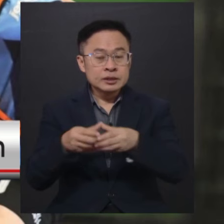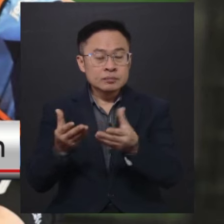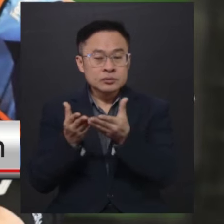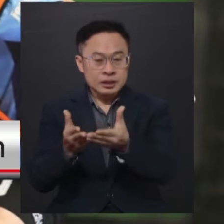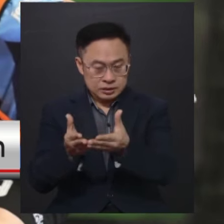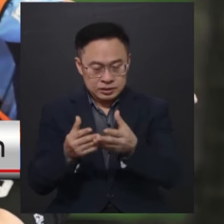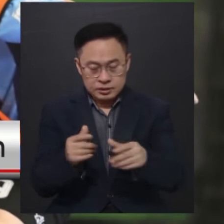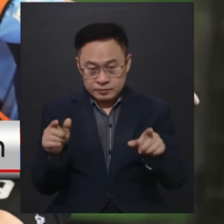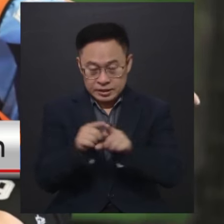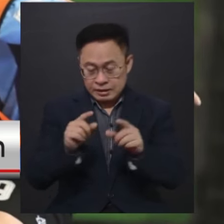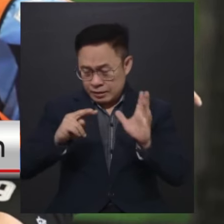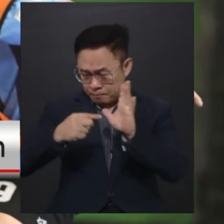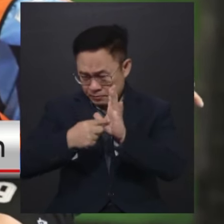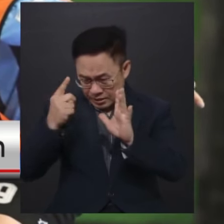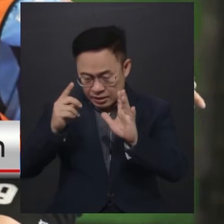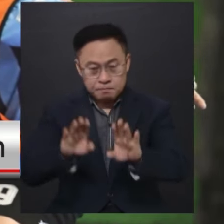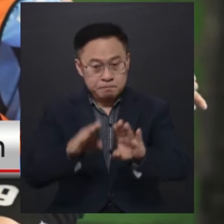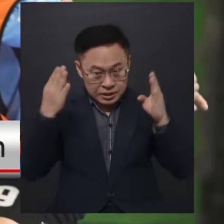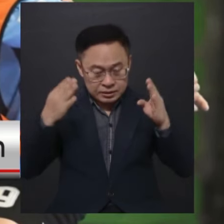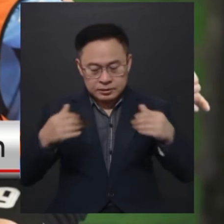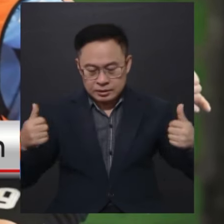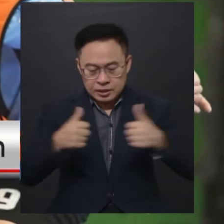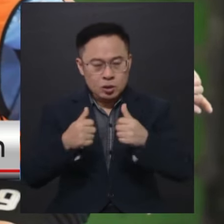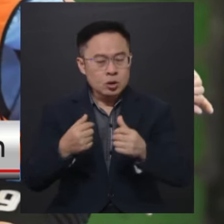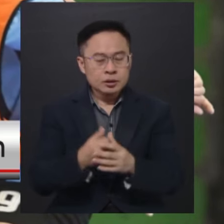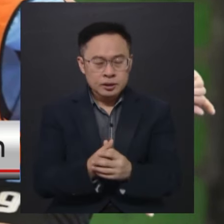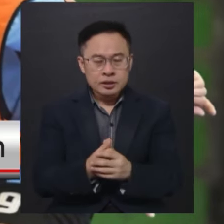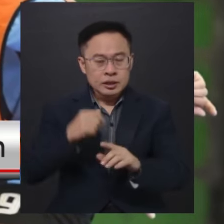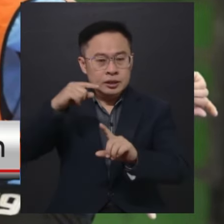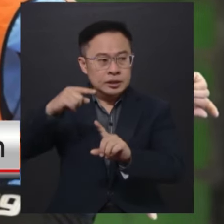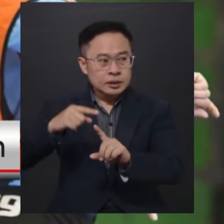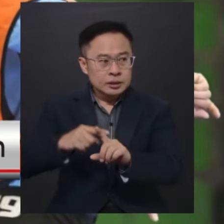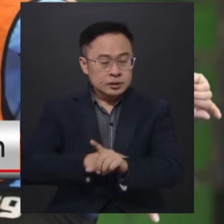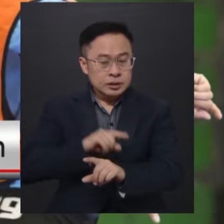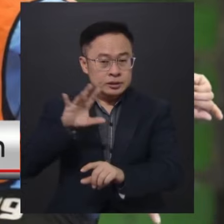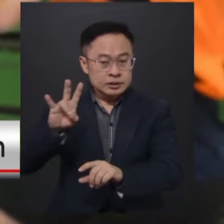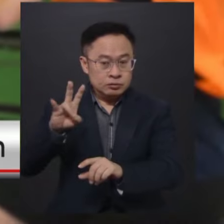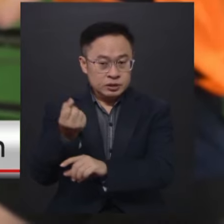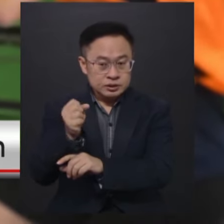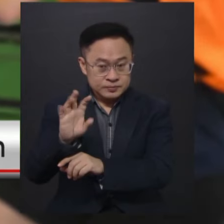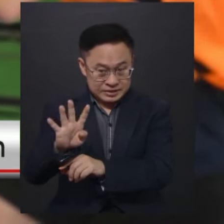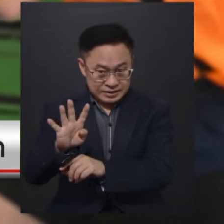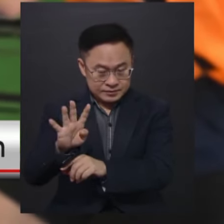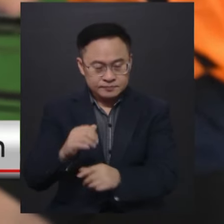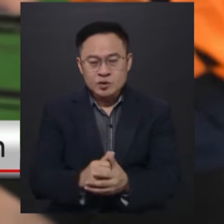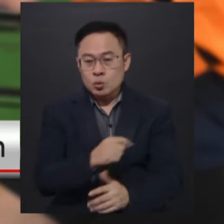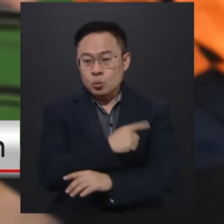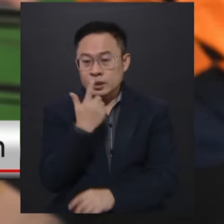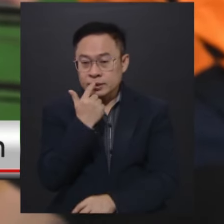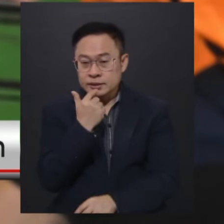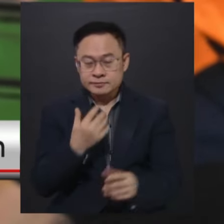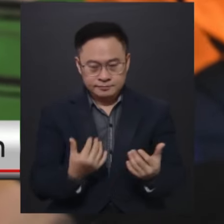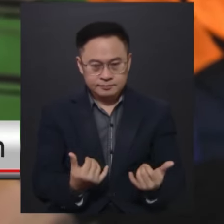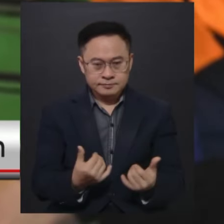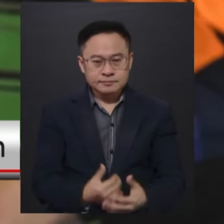นะครับด้วยการจะเปิดบ้านเจอกับการทเรือ asmในวันอาทิตย์ที่ 14กรกฎาคมนี้ครับเนี่ยครับ